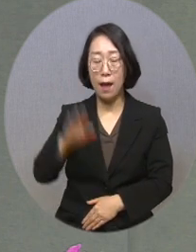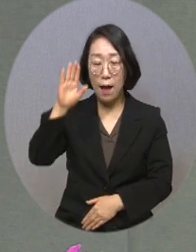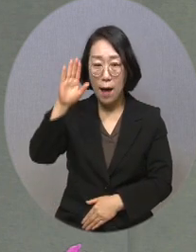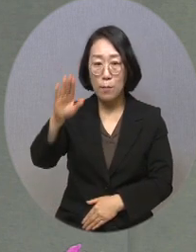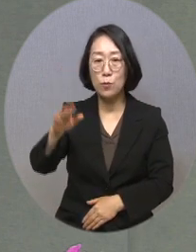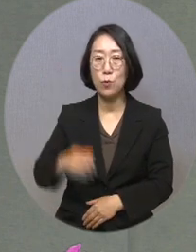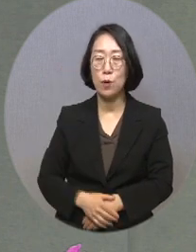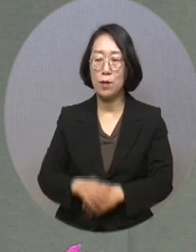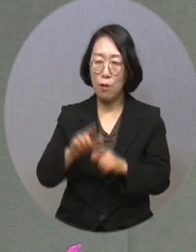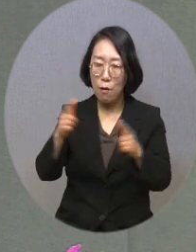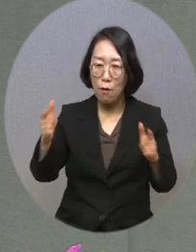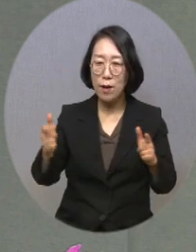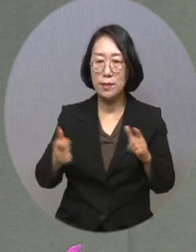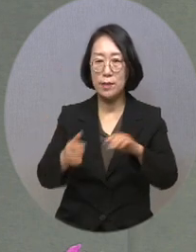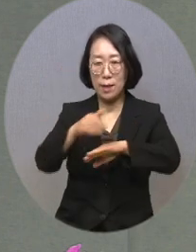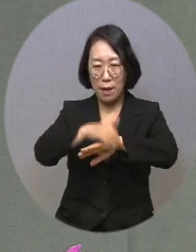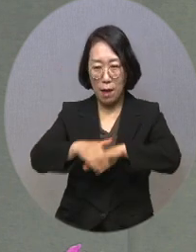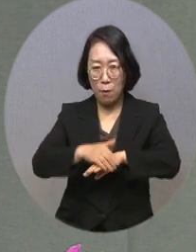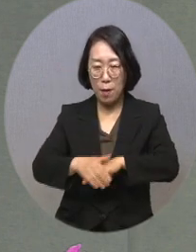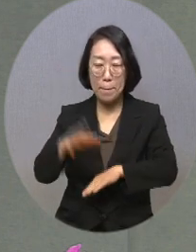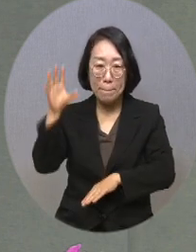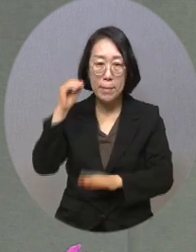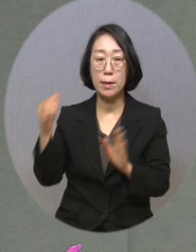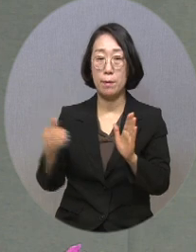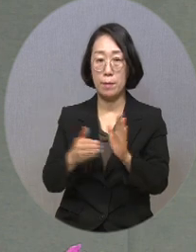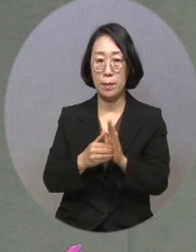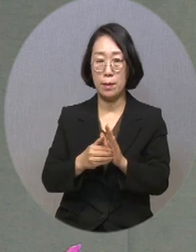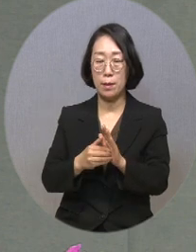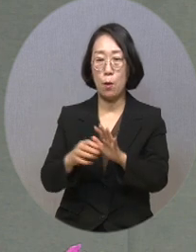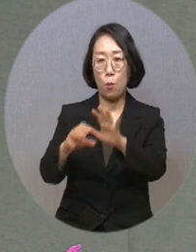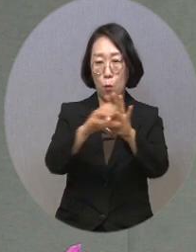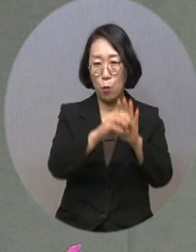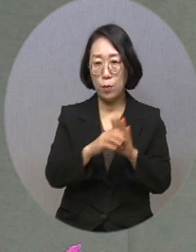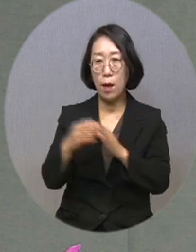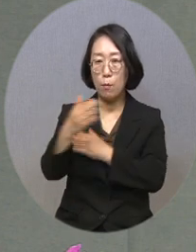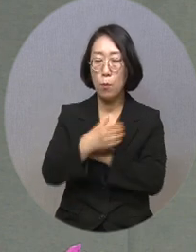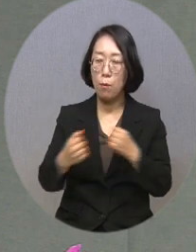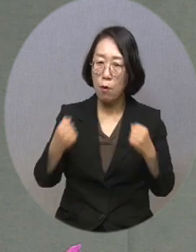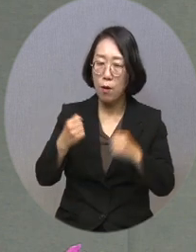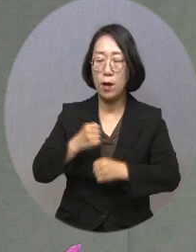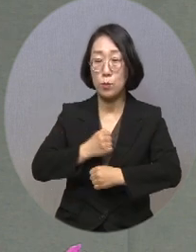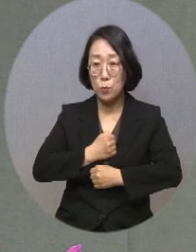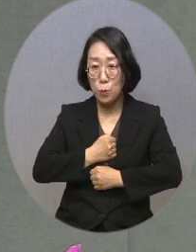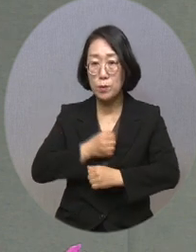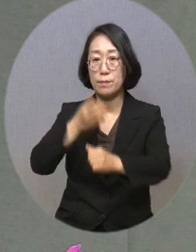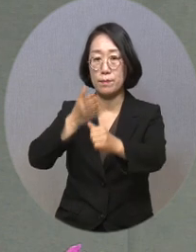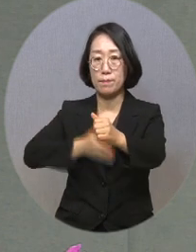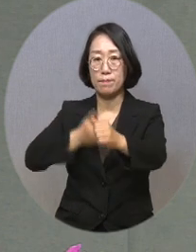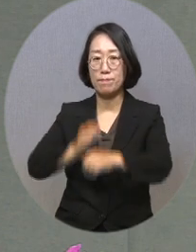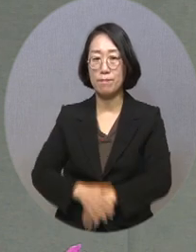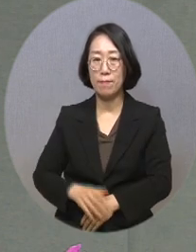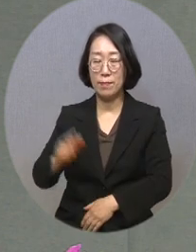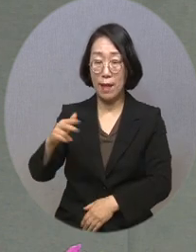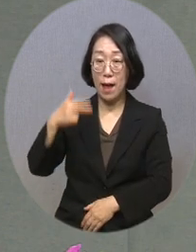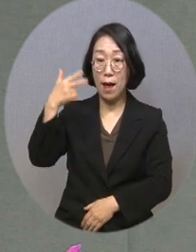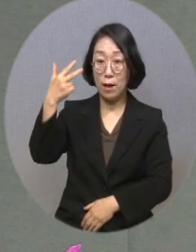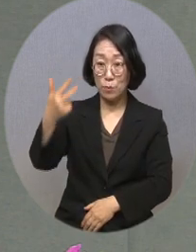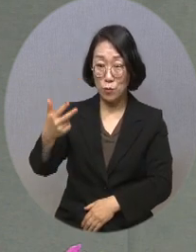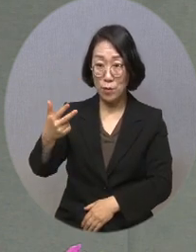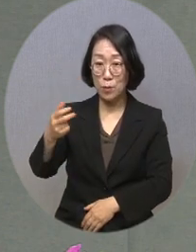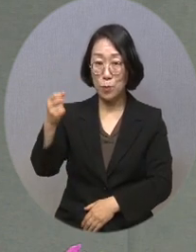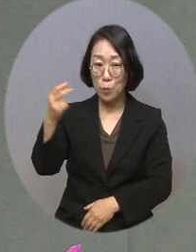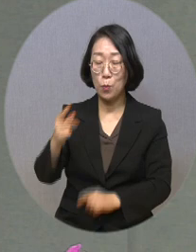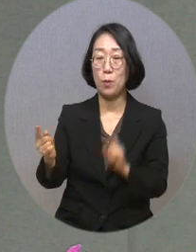대해서 들어봤습니다. 코로나의 건강에 잘 유의하시고 건강한 모습으로